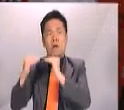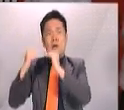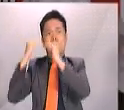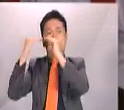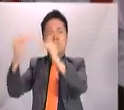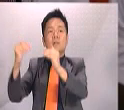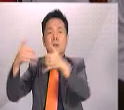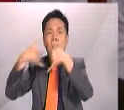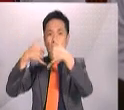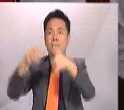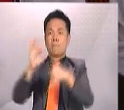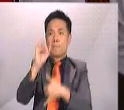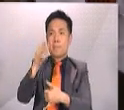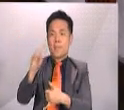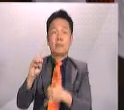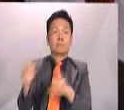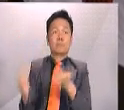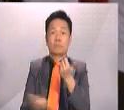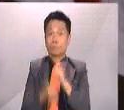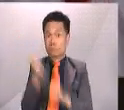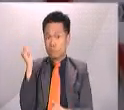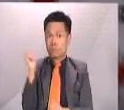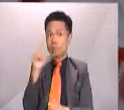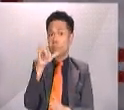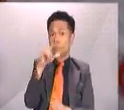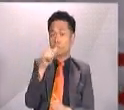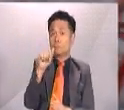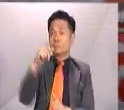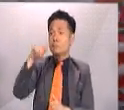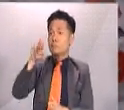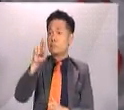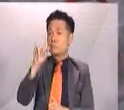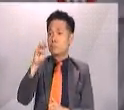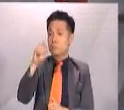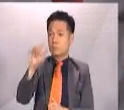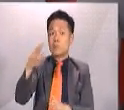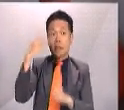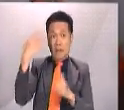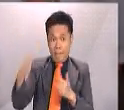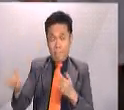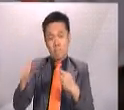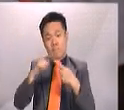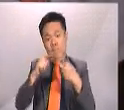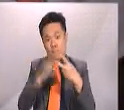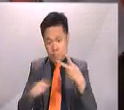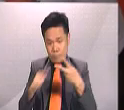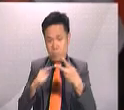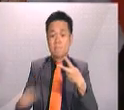FAM apabila muncul juara Liga Premier pada tahun 2016 selepas Piala FAM.